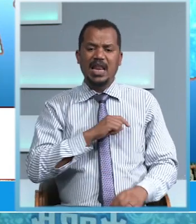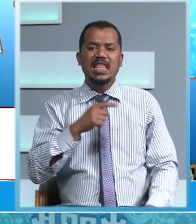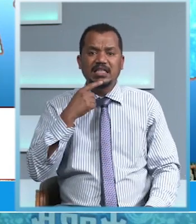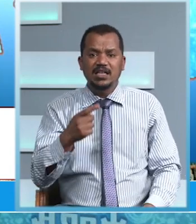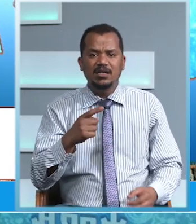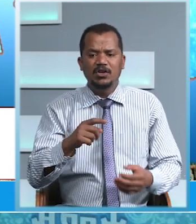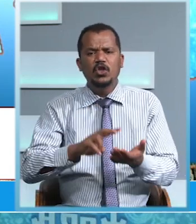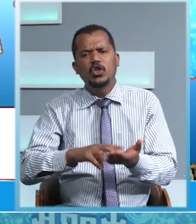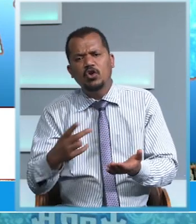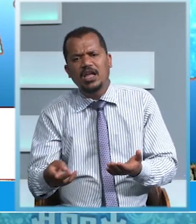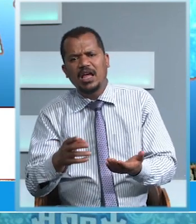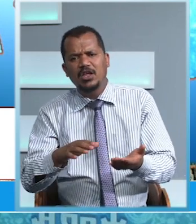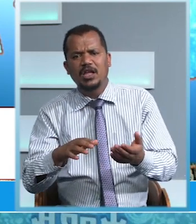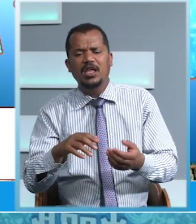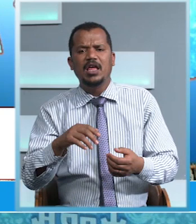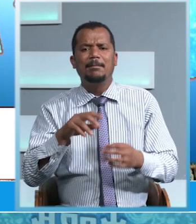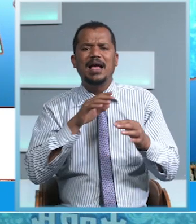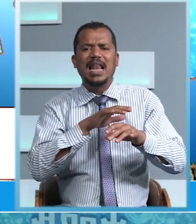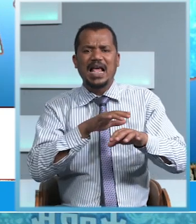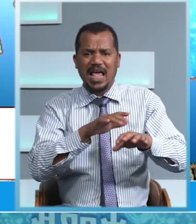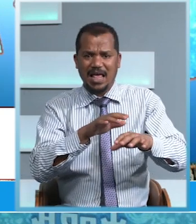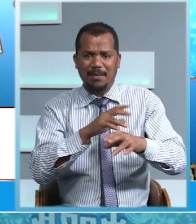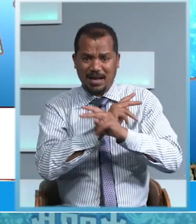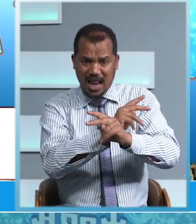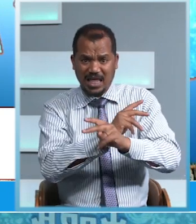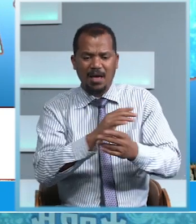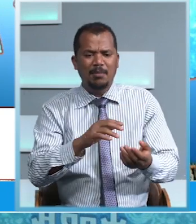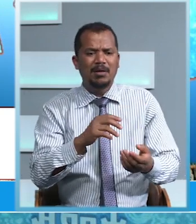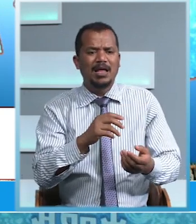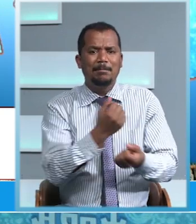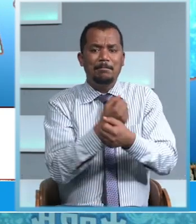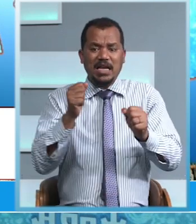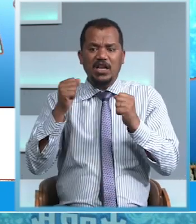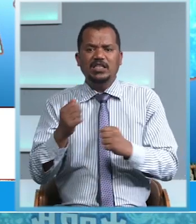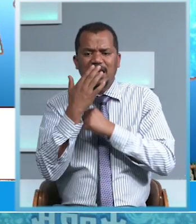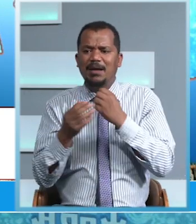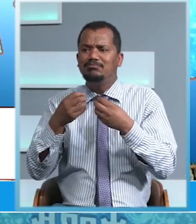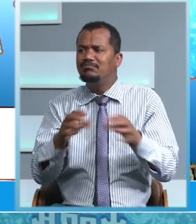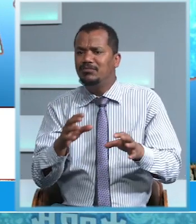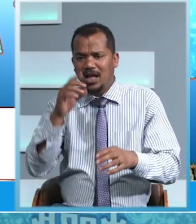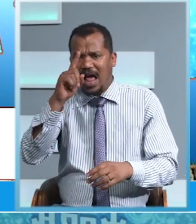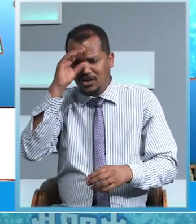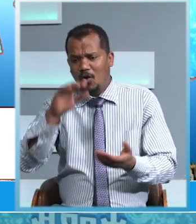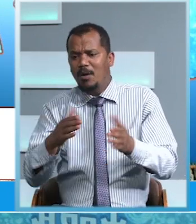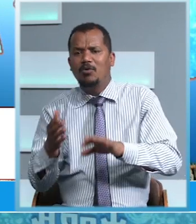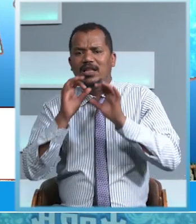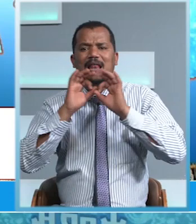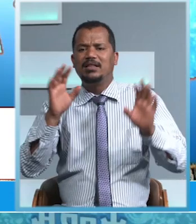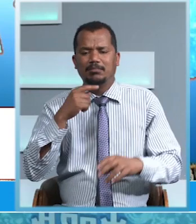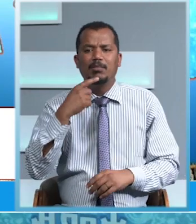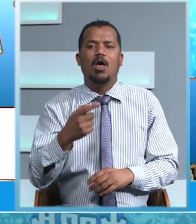እንደገለጹት ለኛ ሲል የተዋደቀው መከላከያ ሰራዊትም ሆነ መትረፍ እየቻለ በደም ጥረት የሚሞት አንድም ወገን